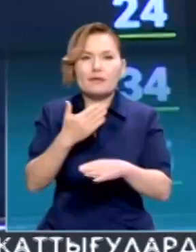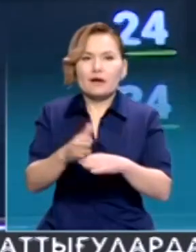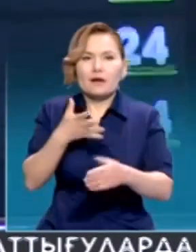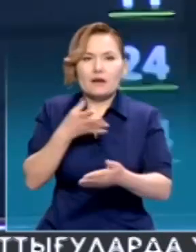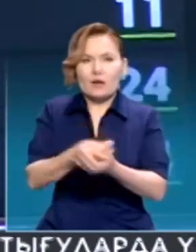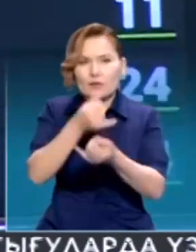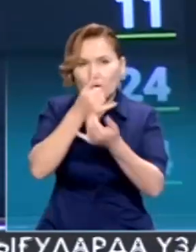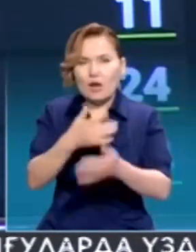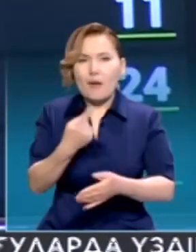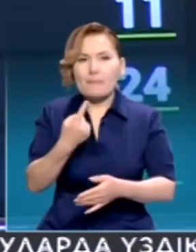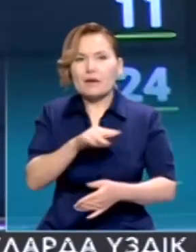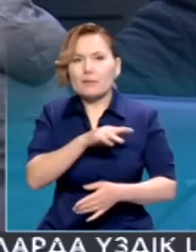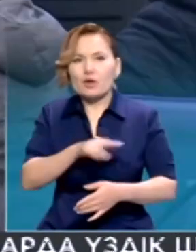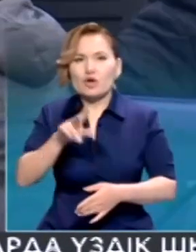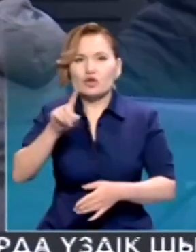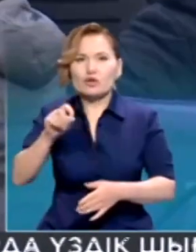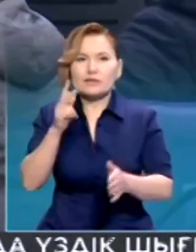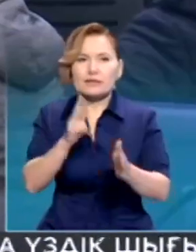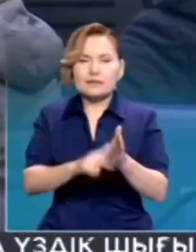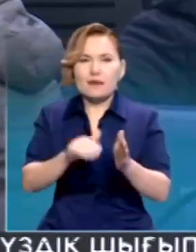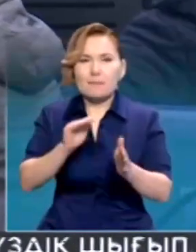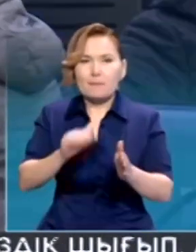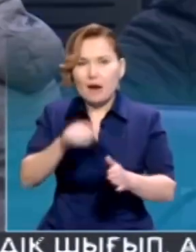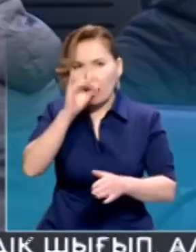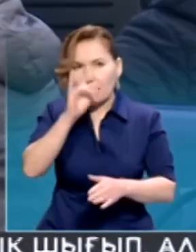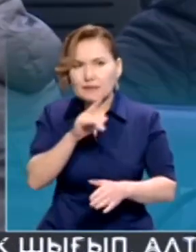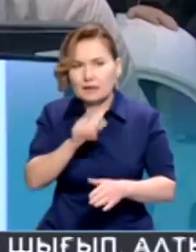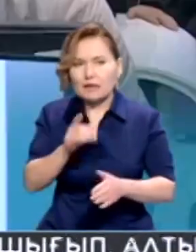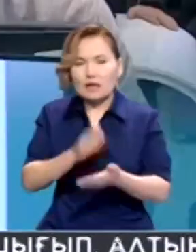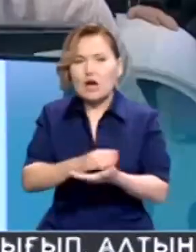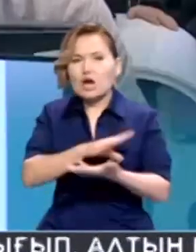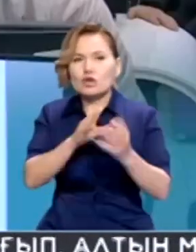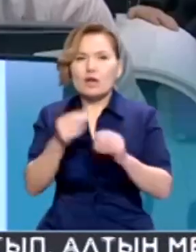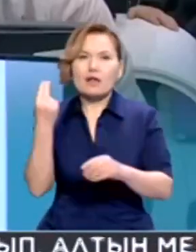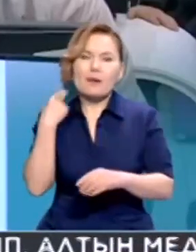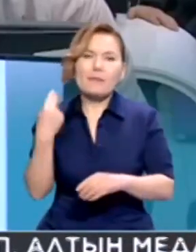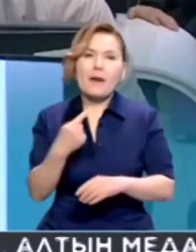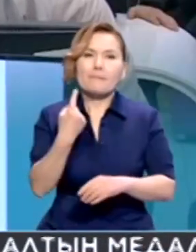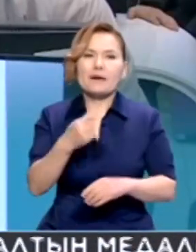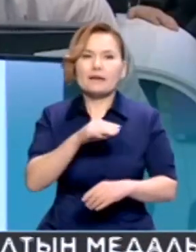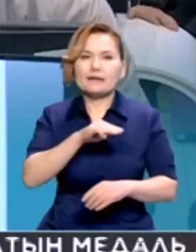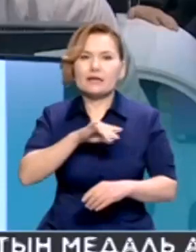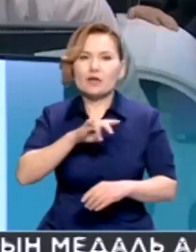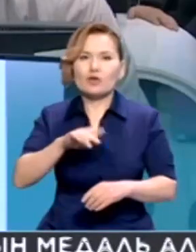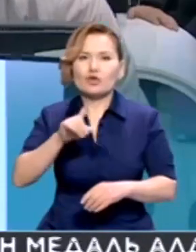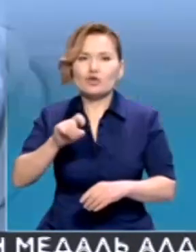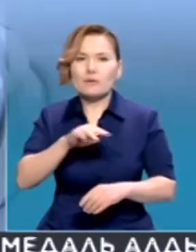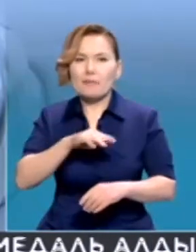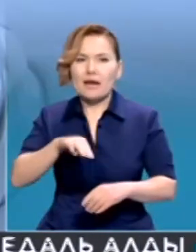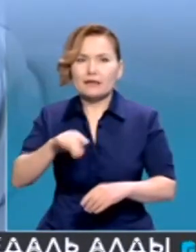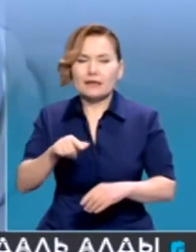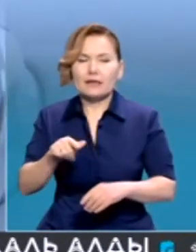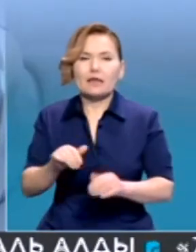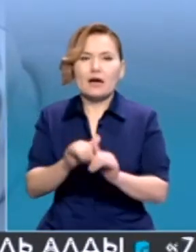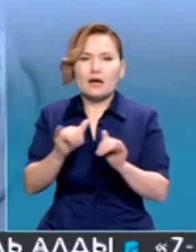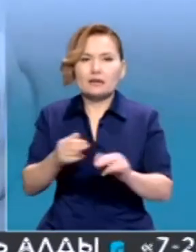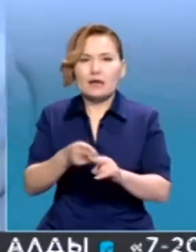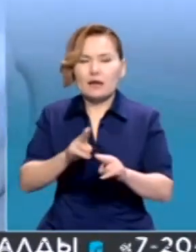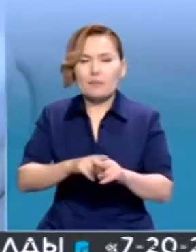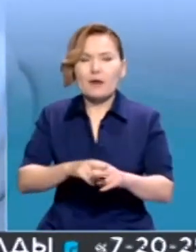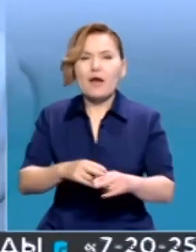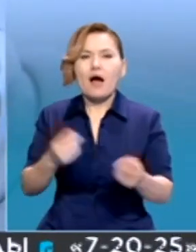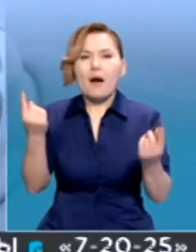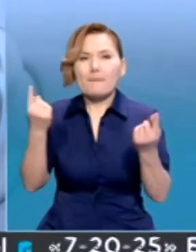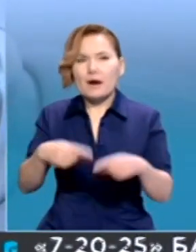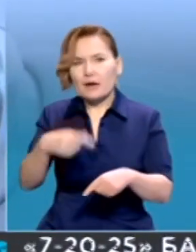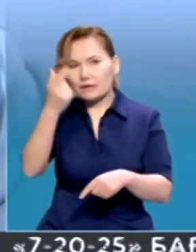жүрген 1,180,000 қазақстандық бар. Олардың жалпы берешегі 1,100,000,000,000 теңгеден асады. Еске салайық, банкрот